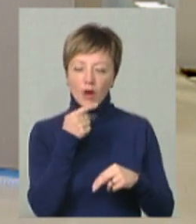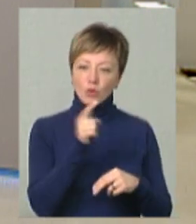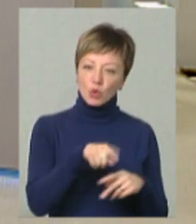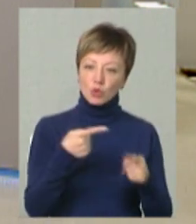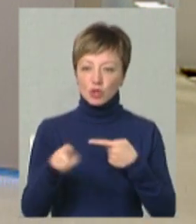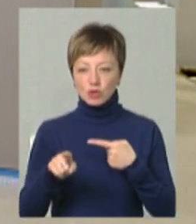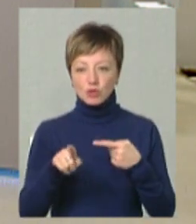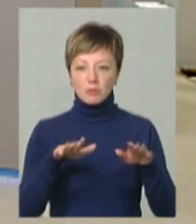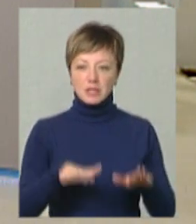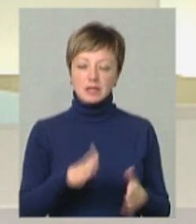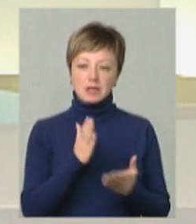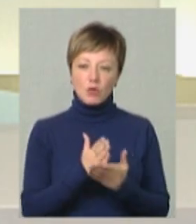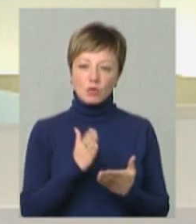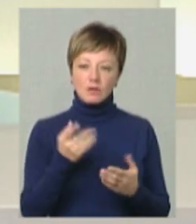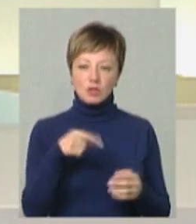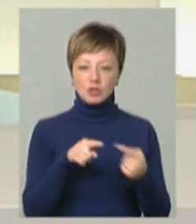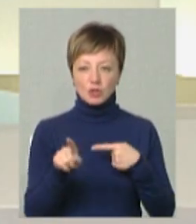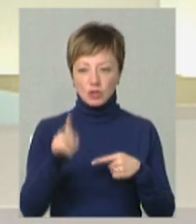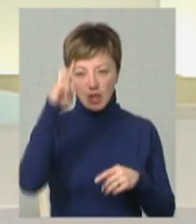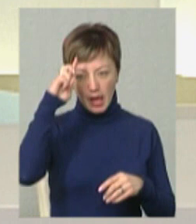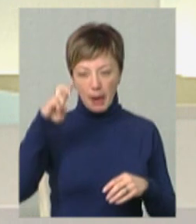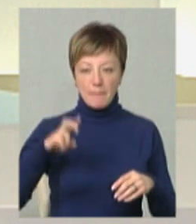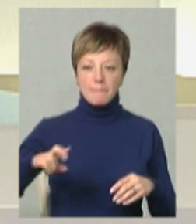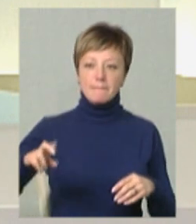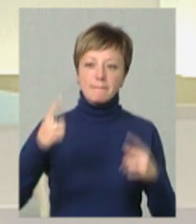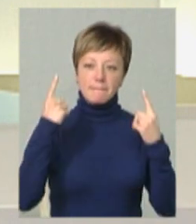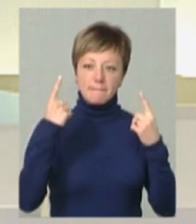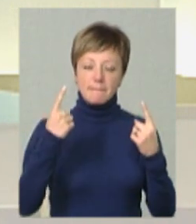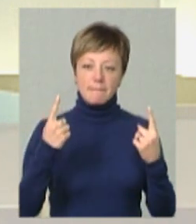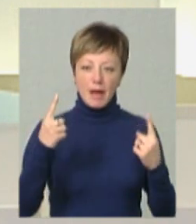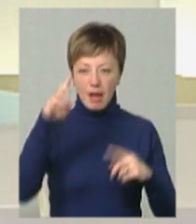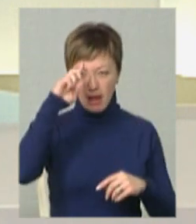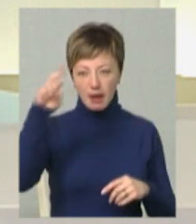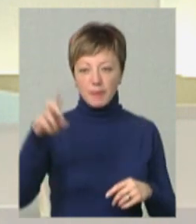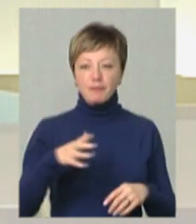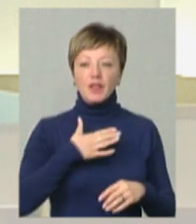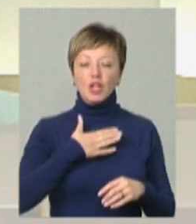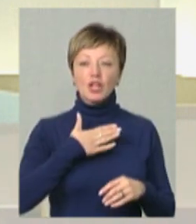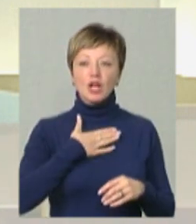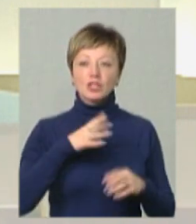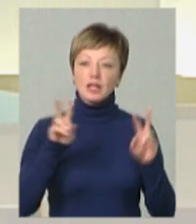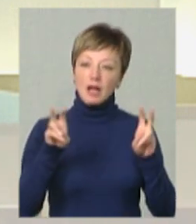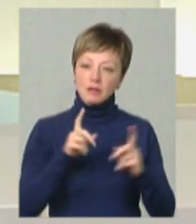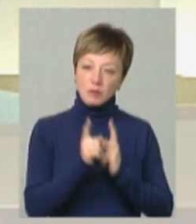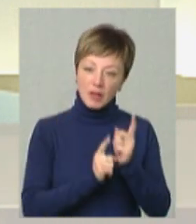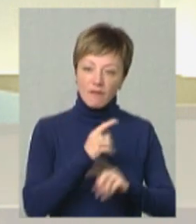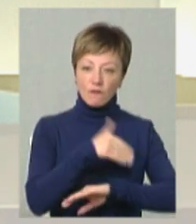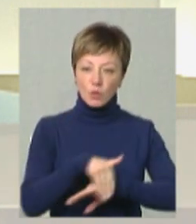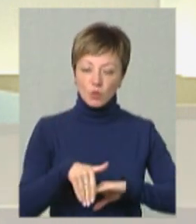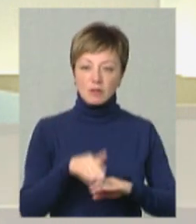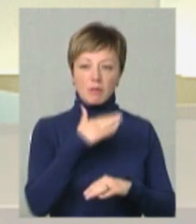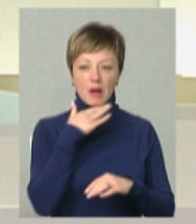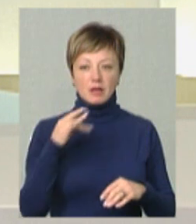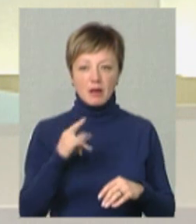іншого місцезнаходження у тій чи іншій імперії. Тому, як міняли назву нашого міста, так і міняли вулиці